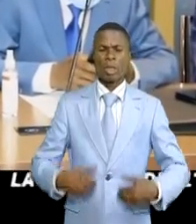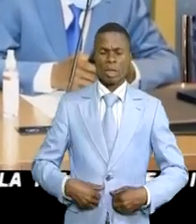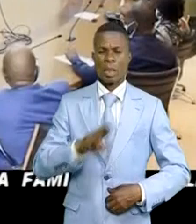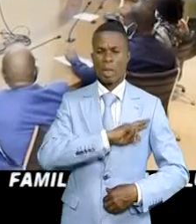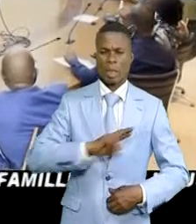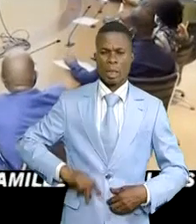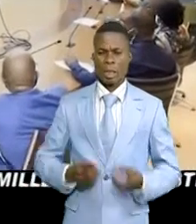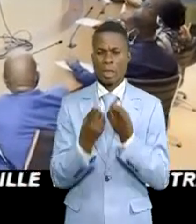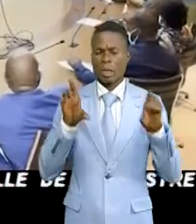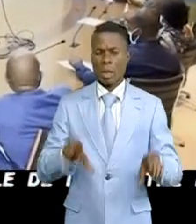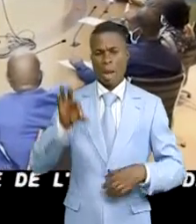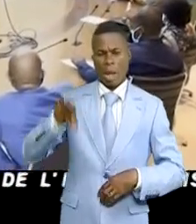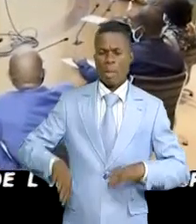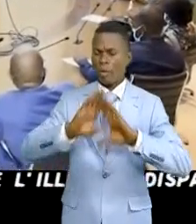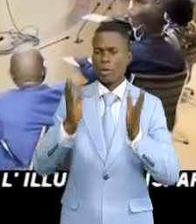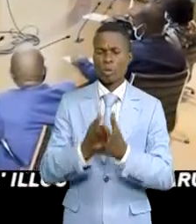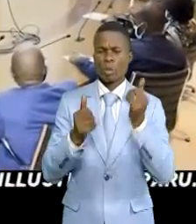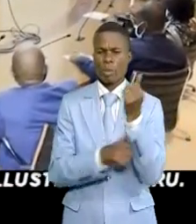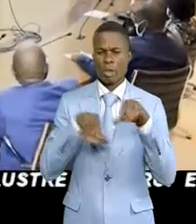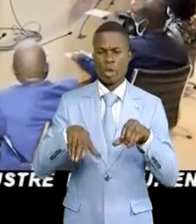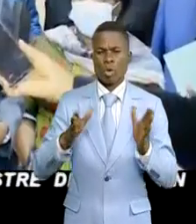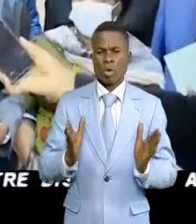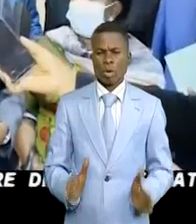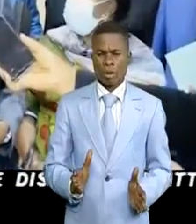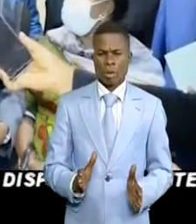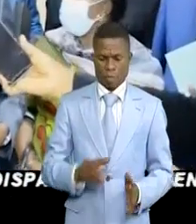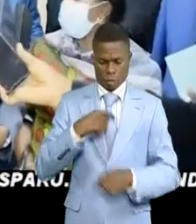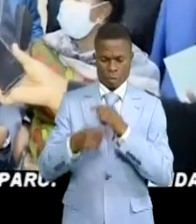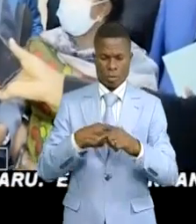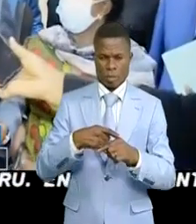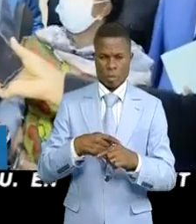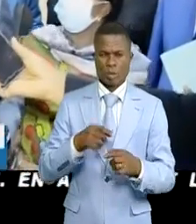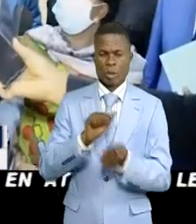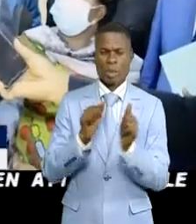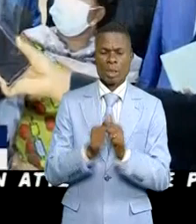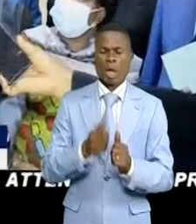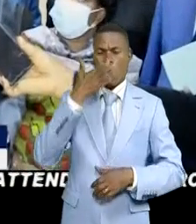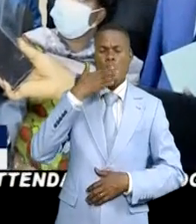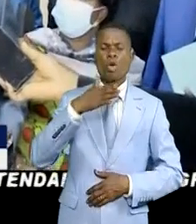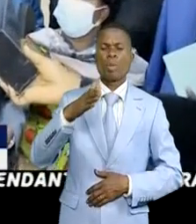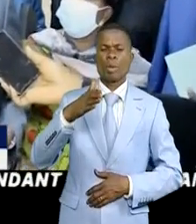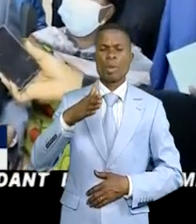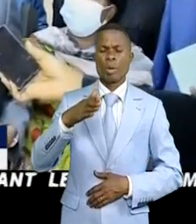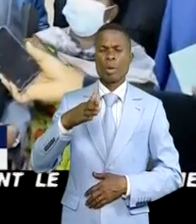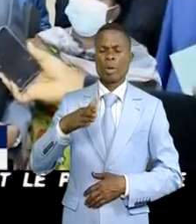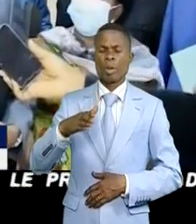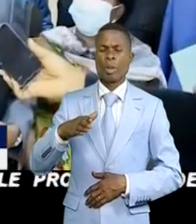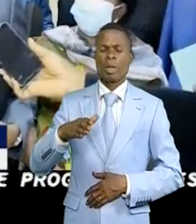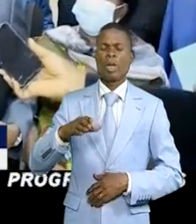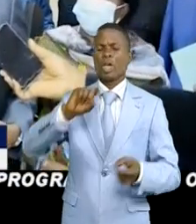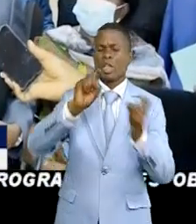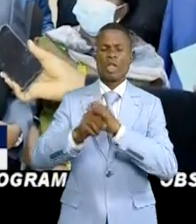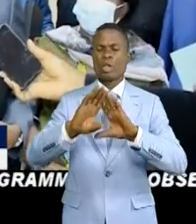RDC pour le bien-être de la population. Et là, nous sommes partis de la problématique des zones de santé, passant par toutes les